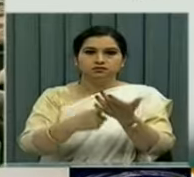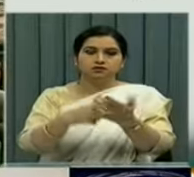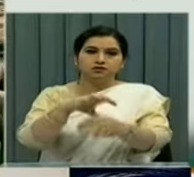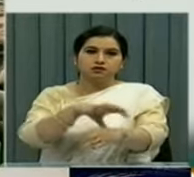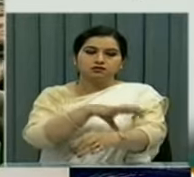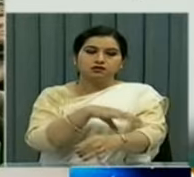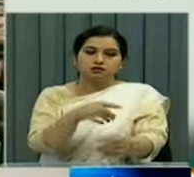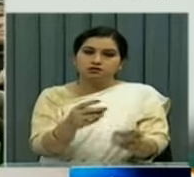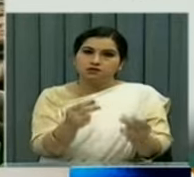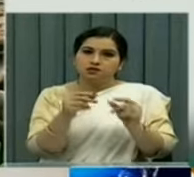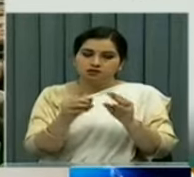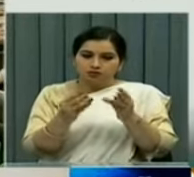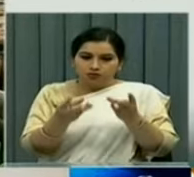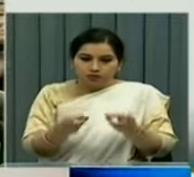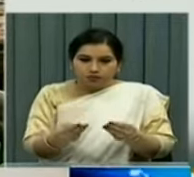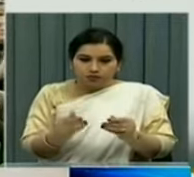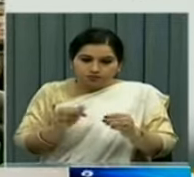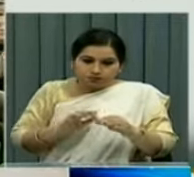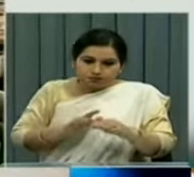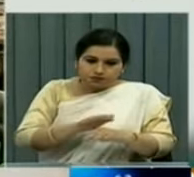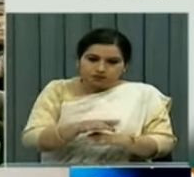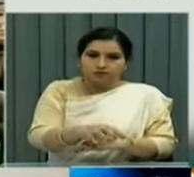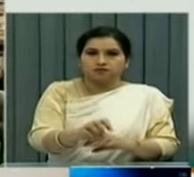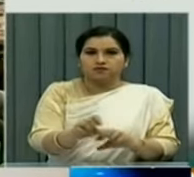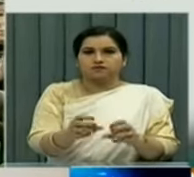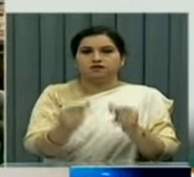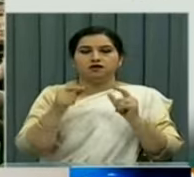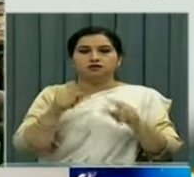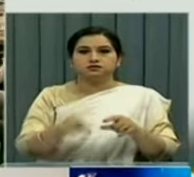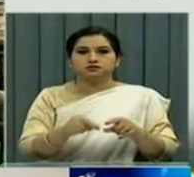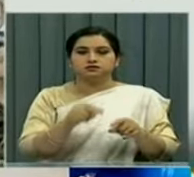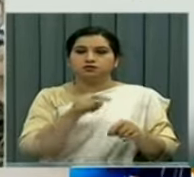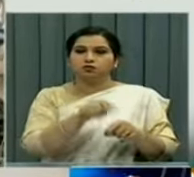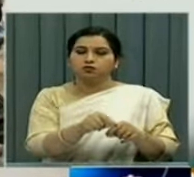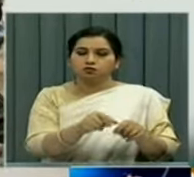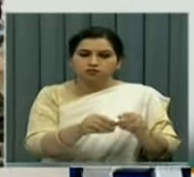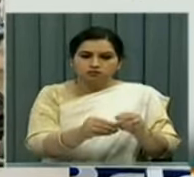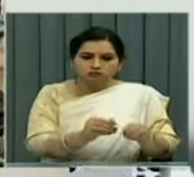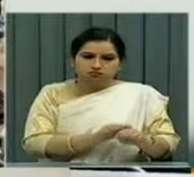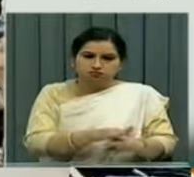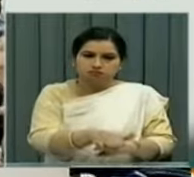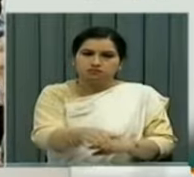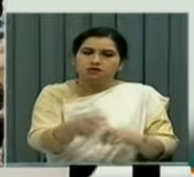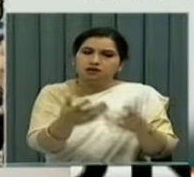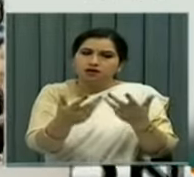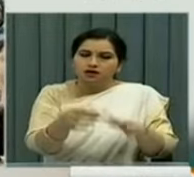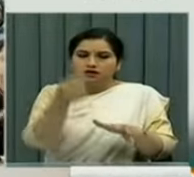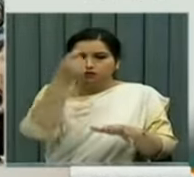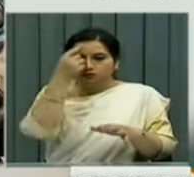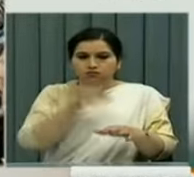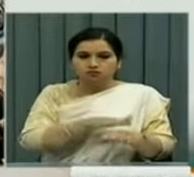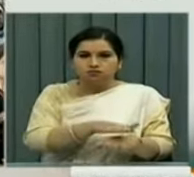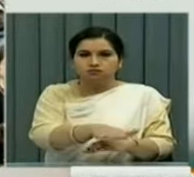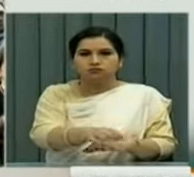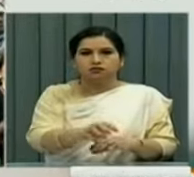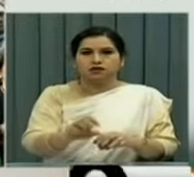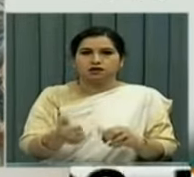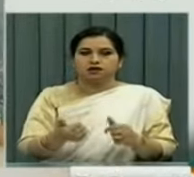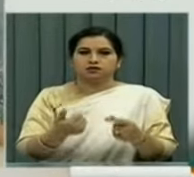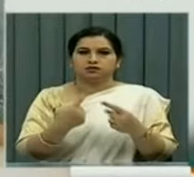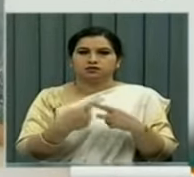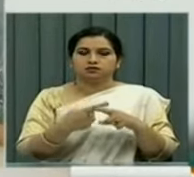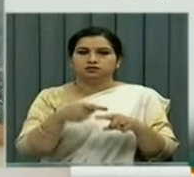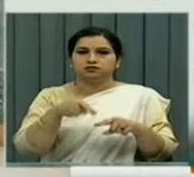में आना बहुत आवश्यक है। और मेरे ख्याल से 2 रेजिमेंट्स अभी तक इक्विप हो गई हैं, मतलब 120 टैंक्स